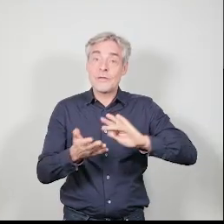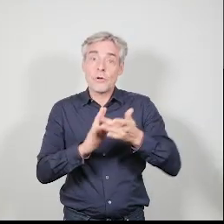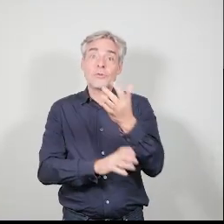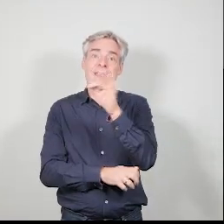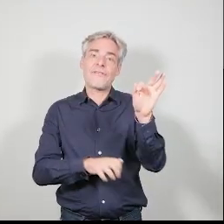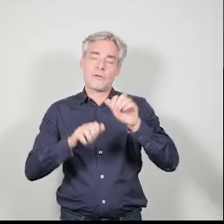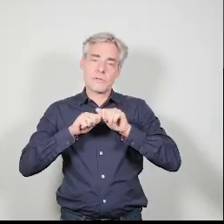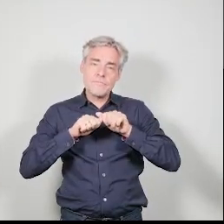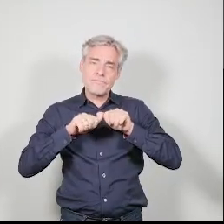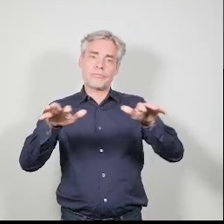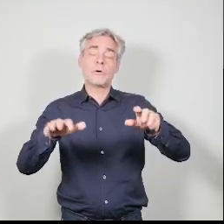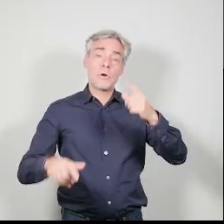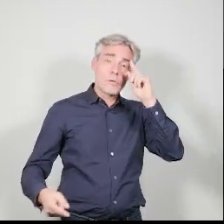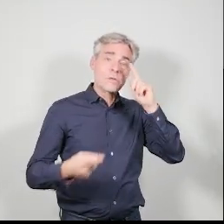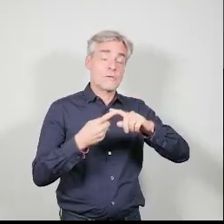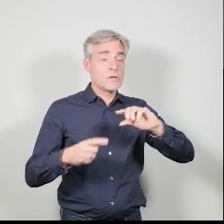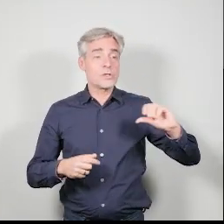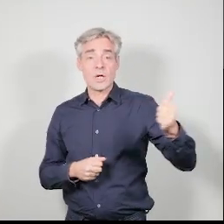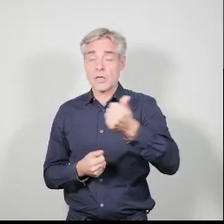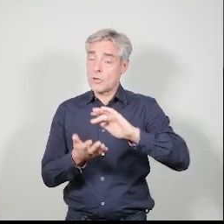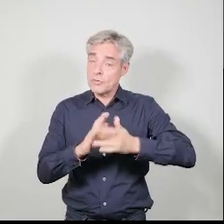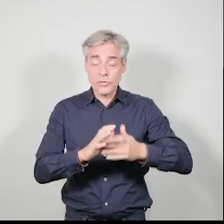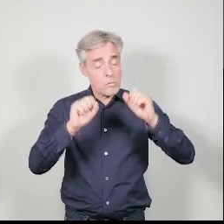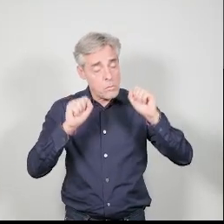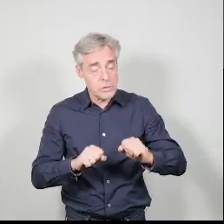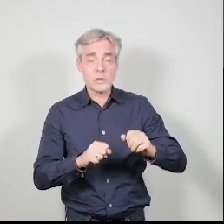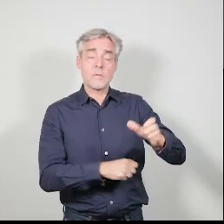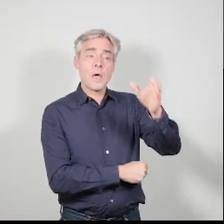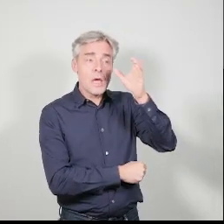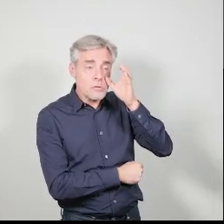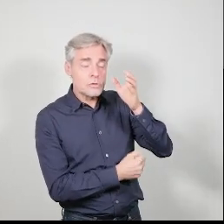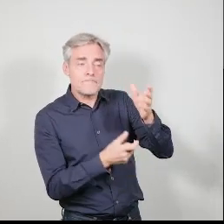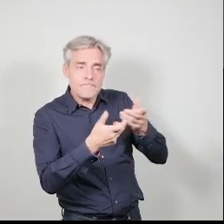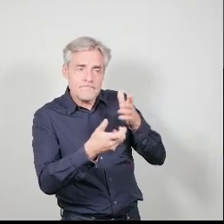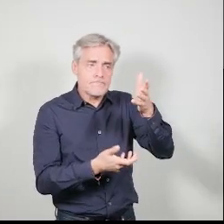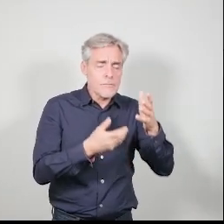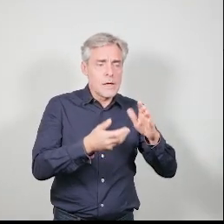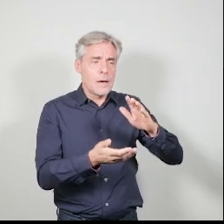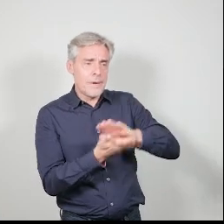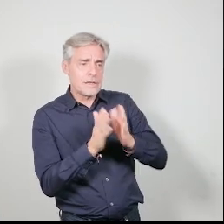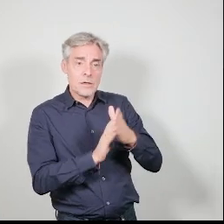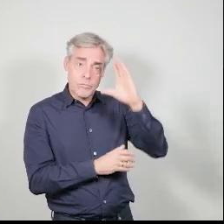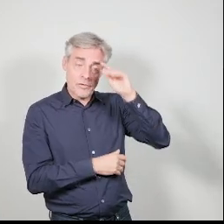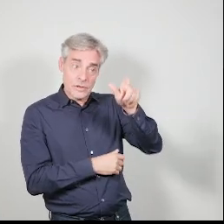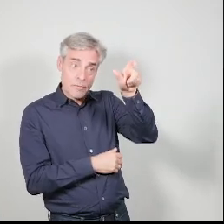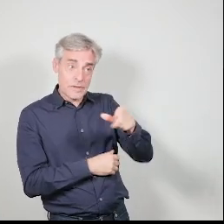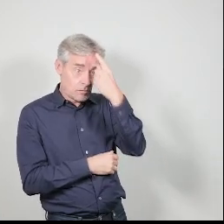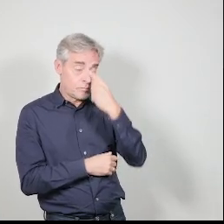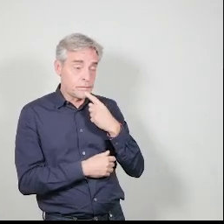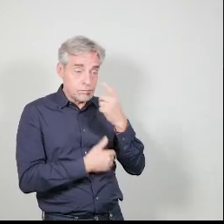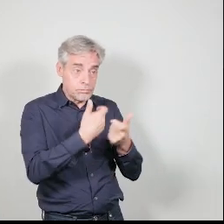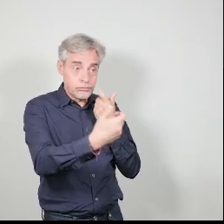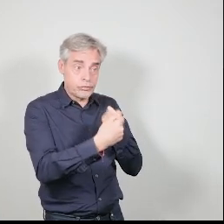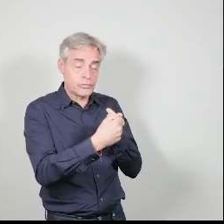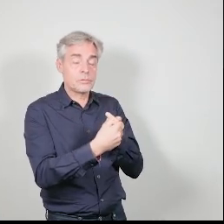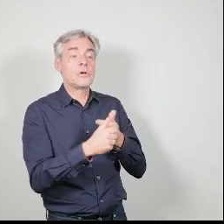permettre que chacun, où qu'il réside, puisse être écouté, que l'on ajuste ses pratiques professionnelles, son lieu de résidence par rapport aux